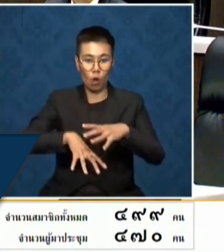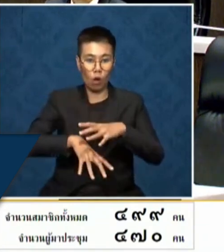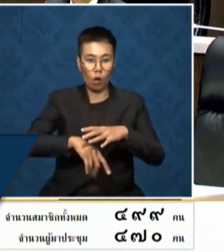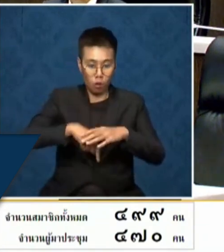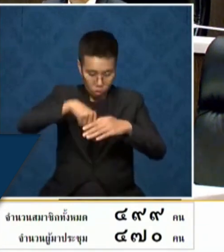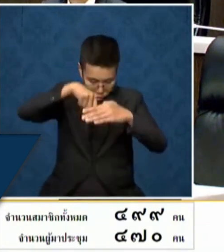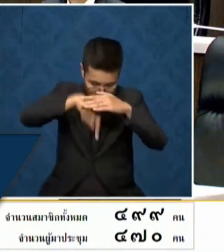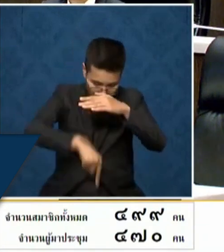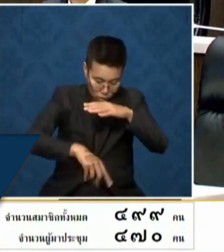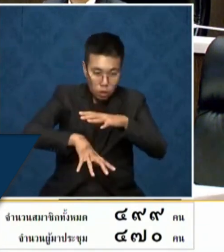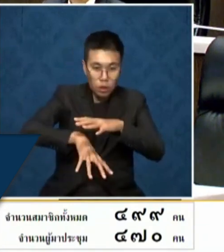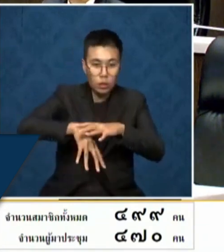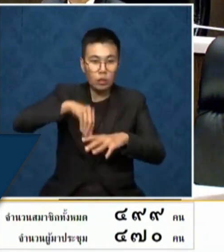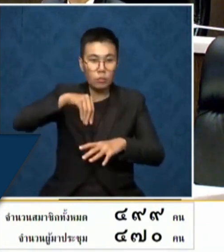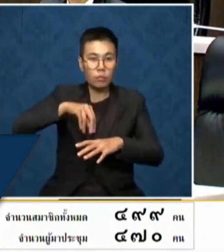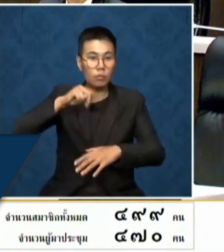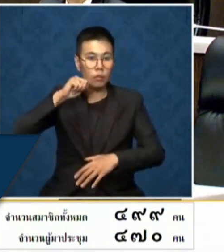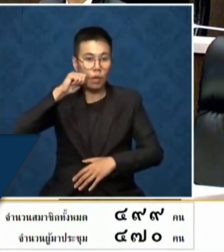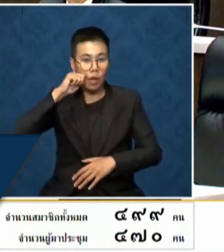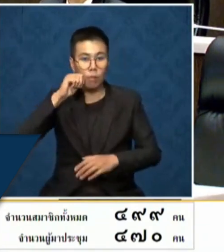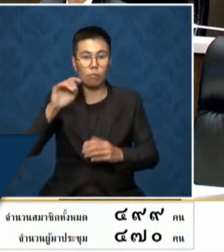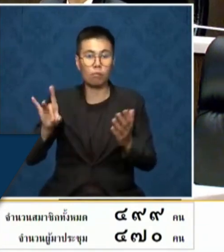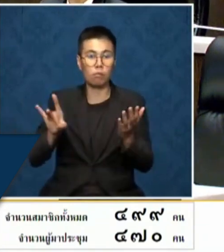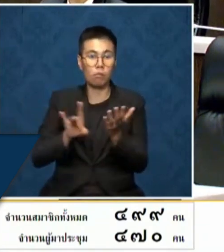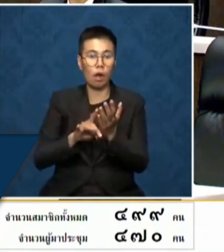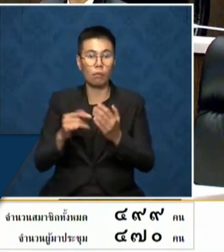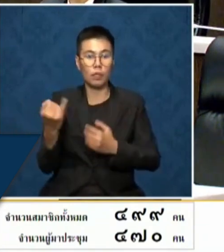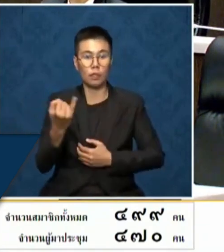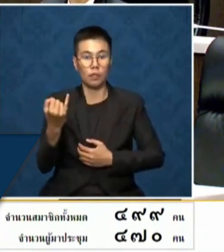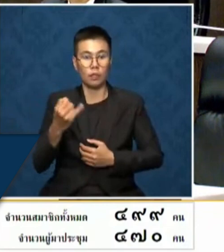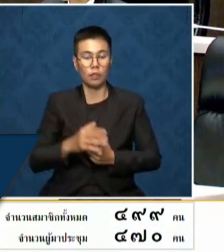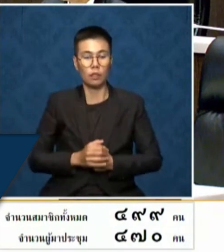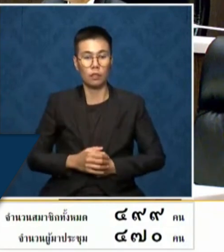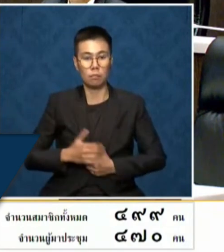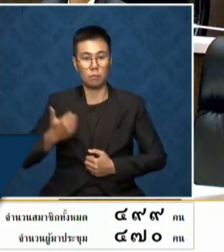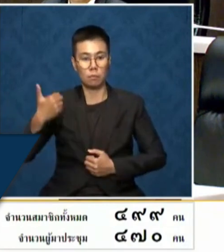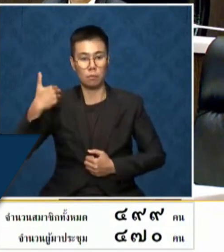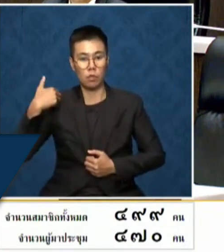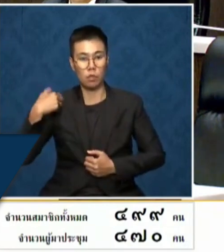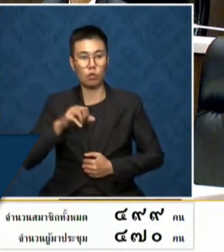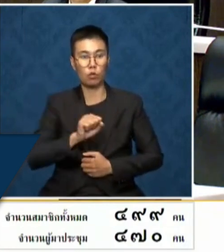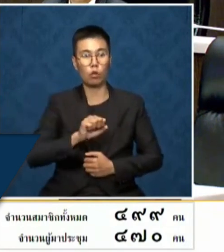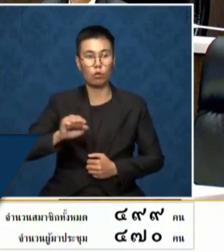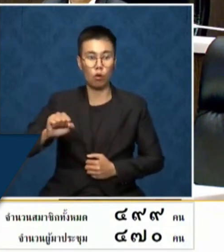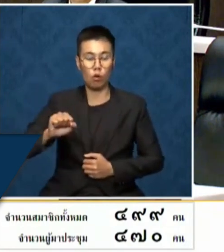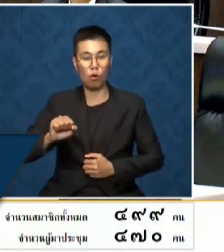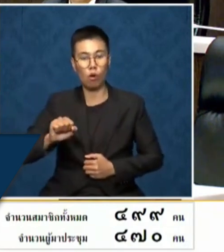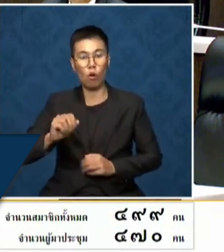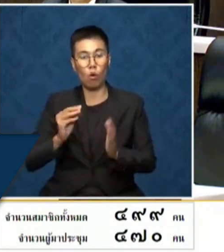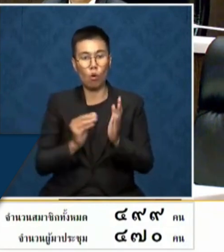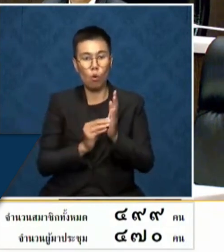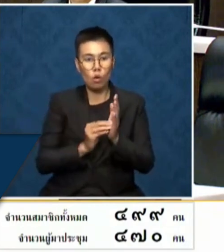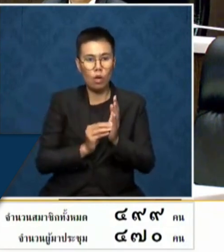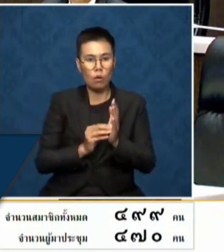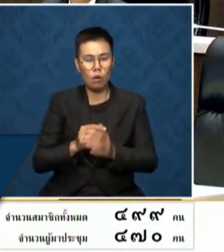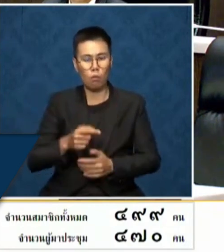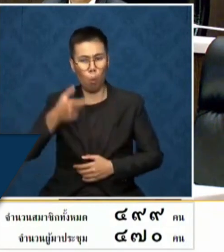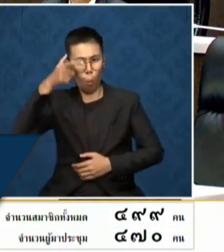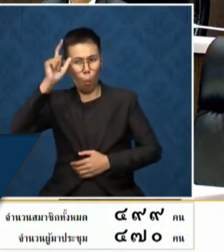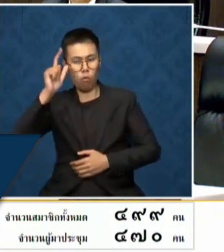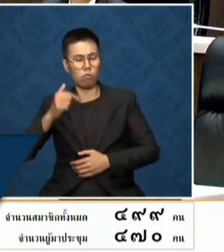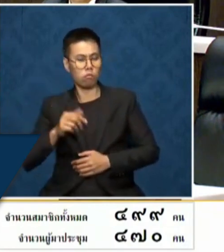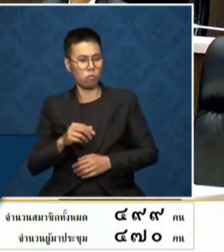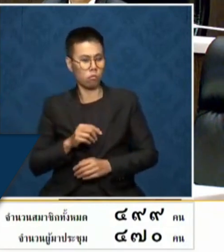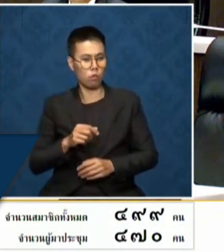คุณภาพต่ำนะครับซึ่งเอ่อุกคนก็คงงงนะครับสกรุงเทพฯมาพูดอะไรยังใช้น้ำบาดาลอยู่หรือเปล่าจริงๆแล้วผม